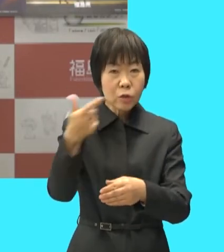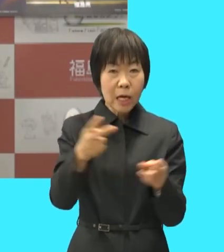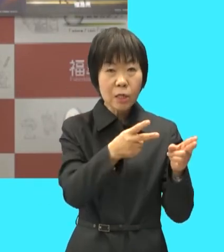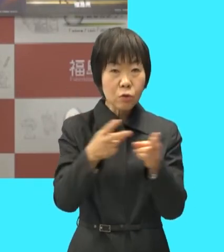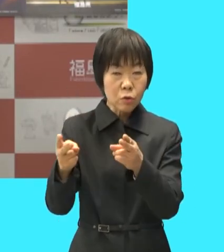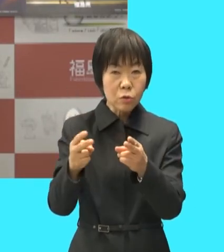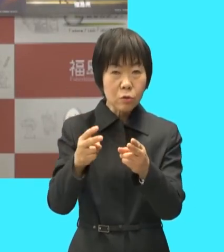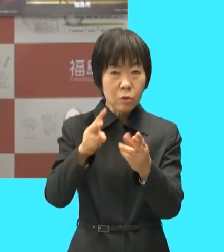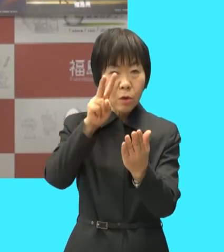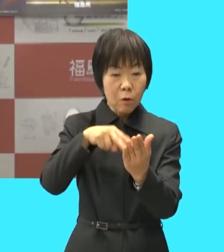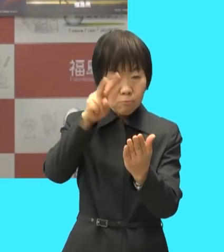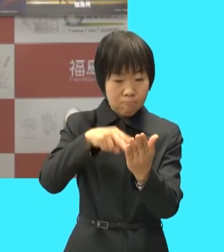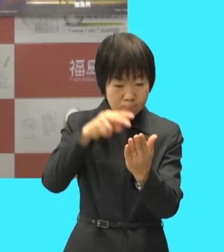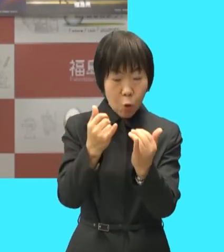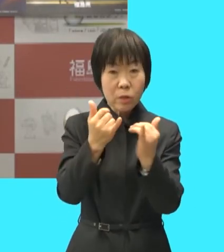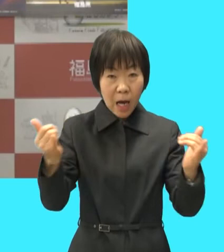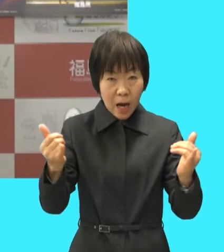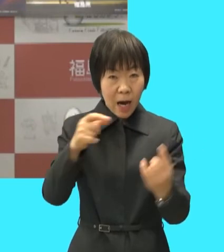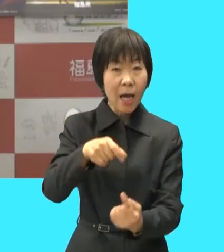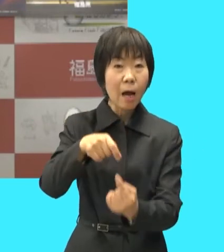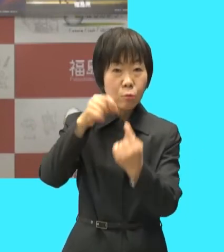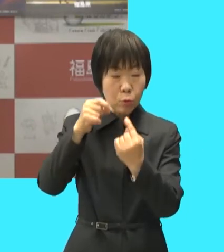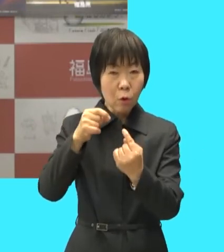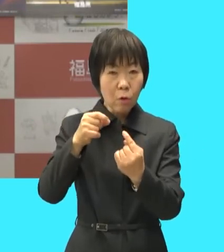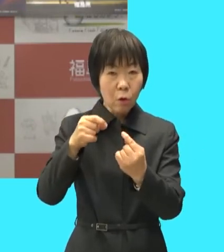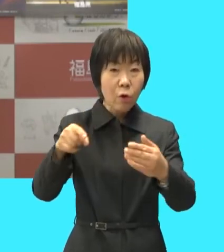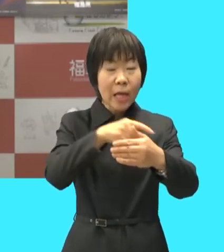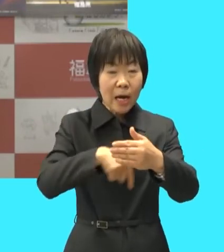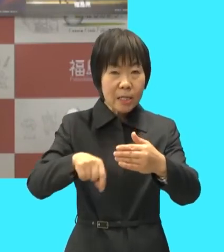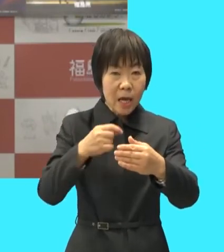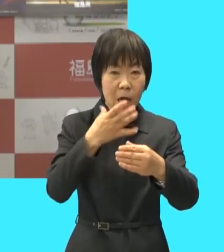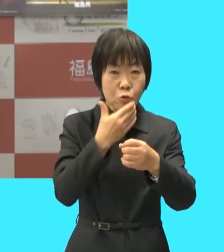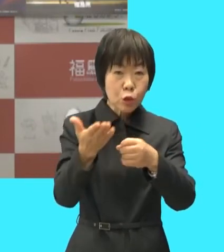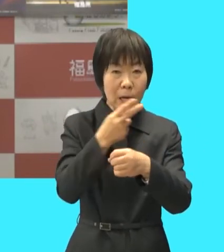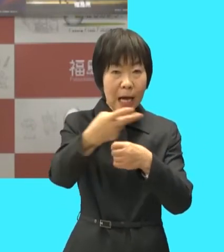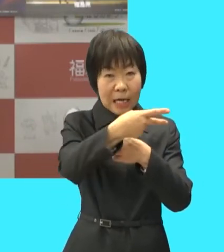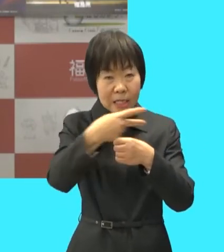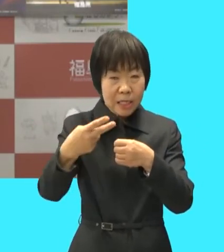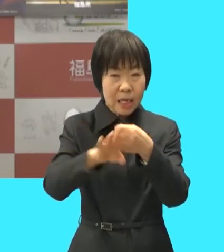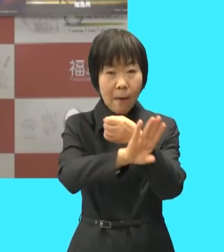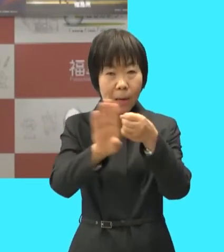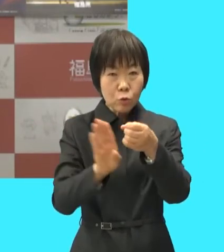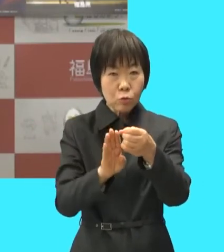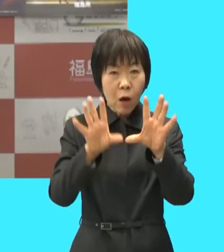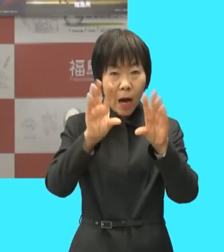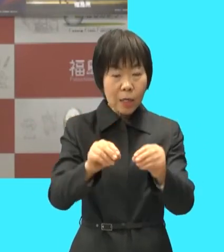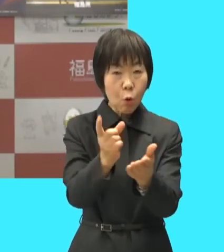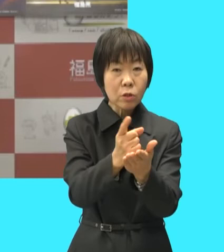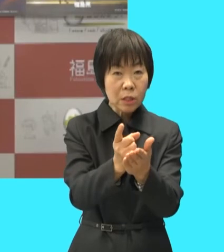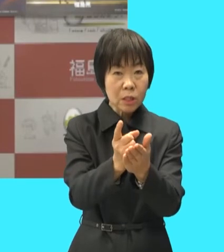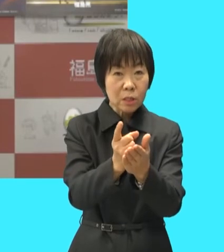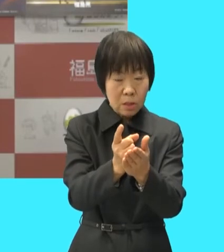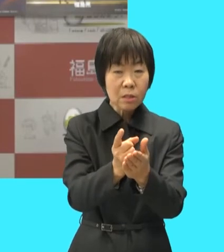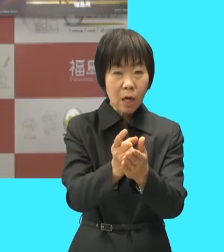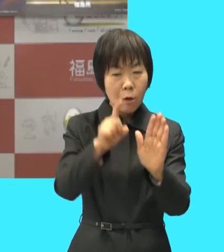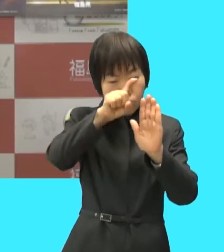ものですね、これの中で、福島第一原発の廃炉方針の表明というのは10位で、民放さんが同じ